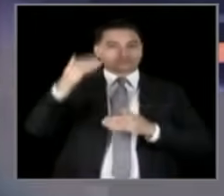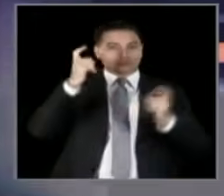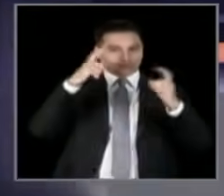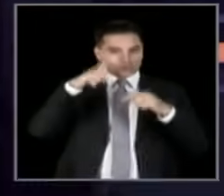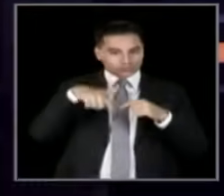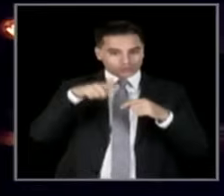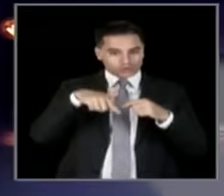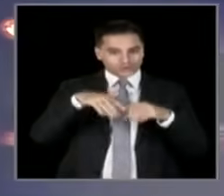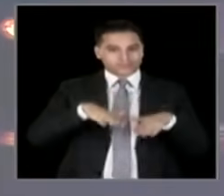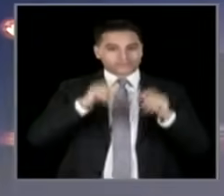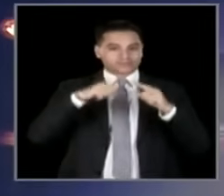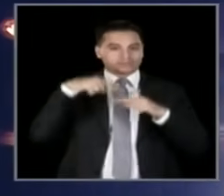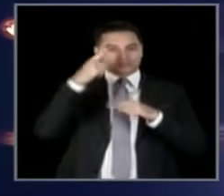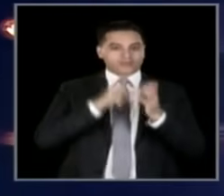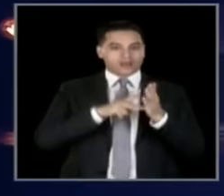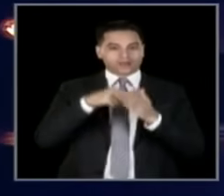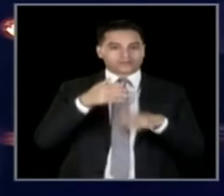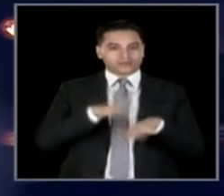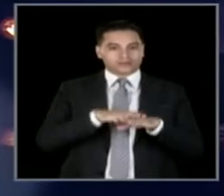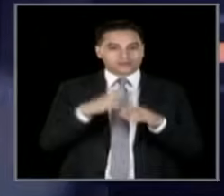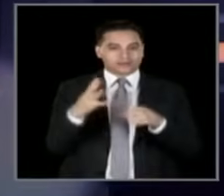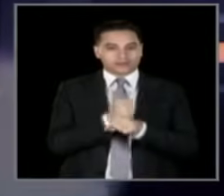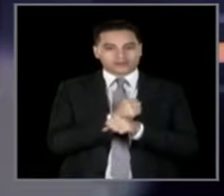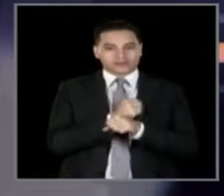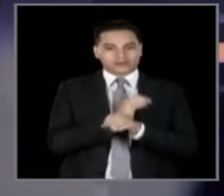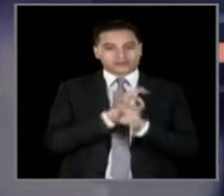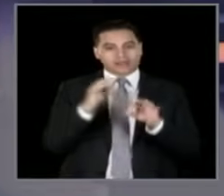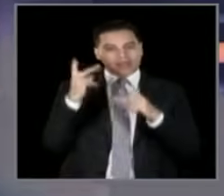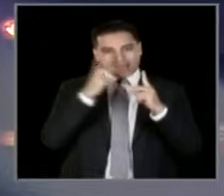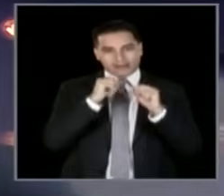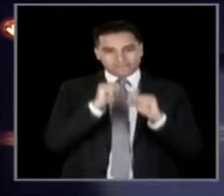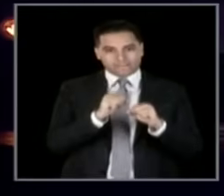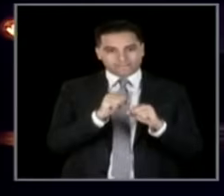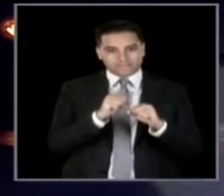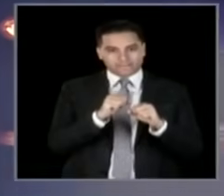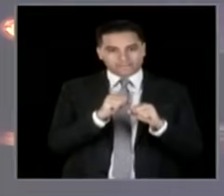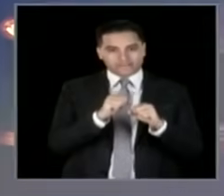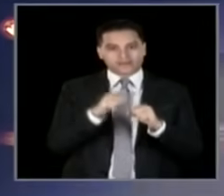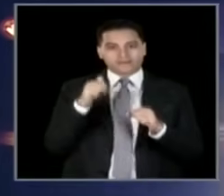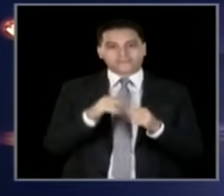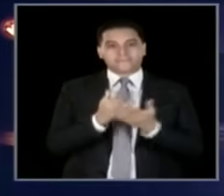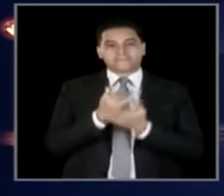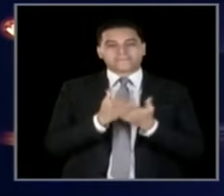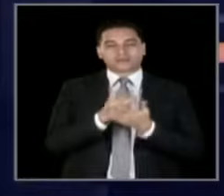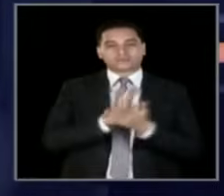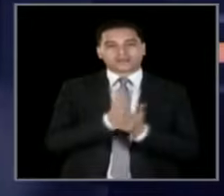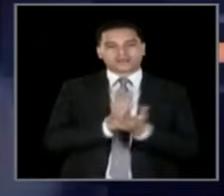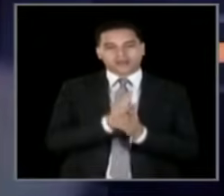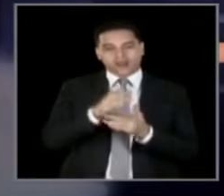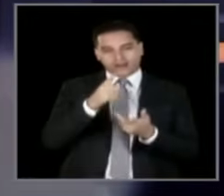الستاشر، خطوة كمان نحو تحقيق الحلم. تحية كلها مدرسة الرفعي طنطا